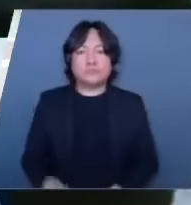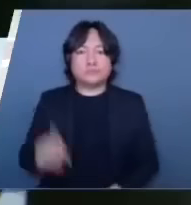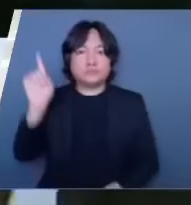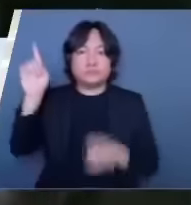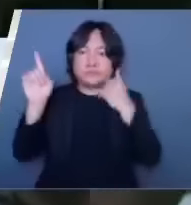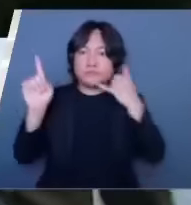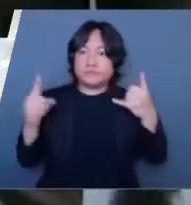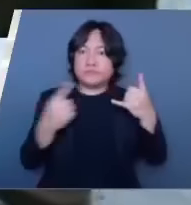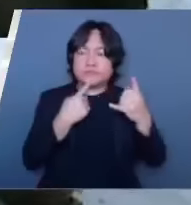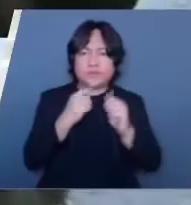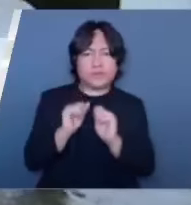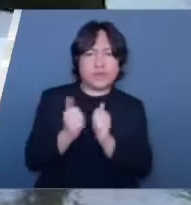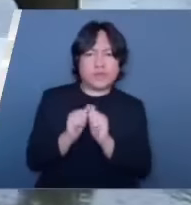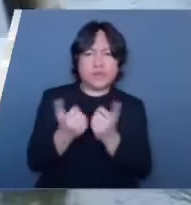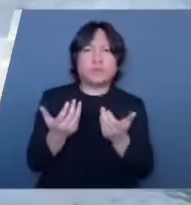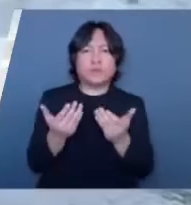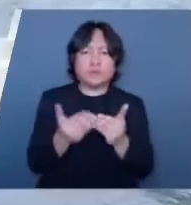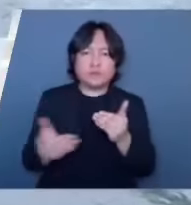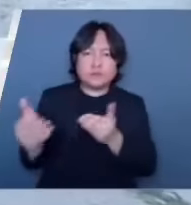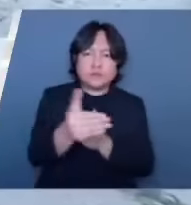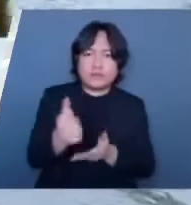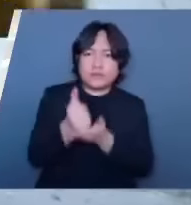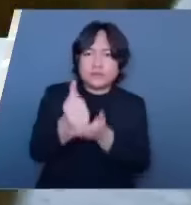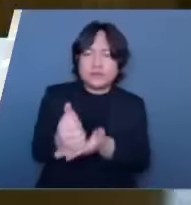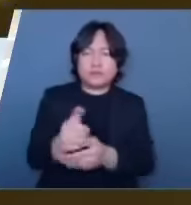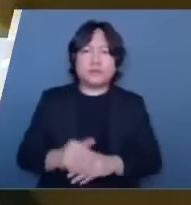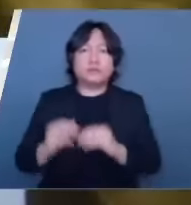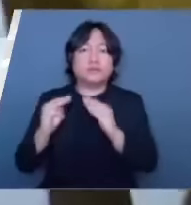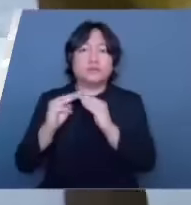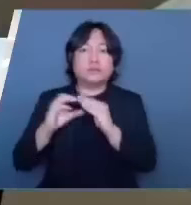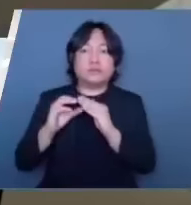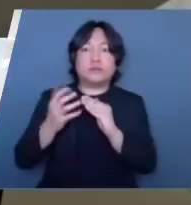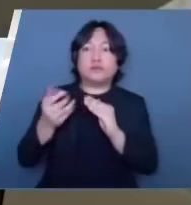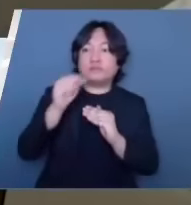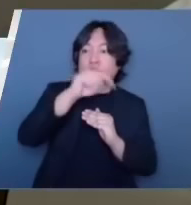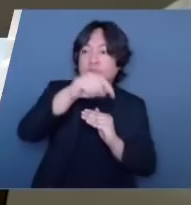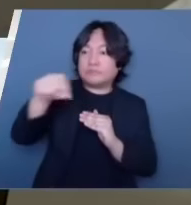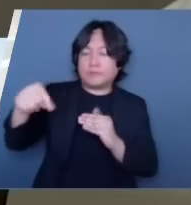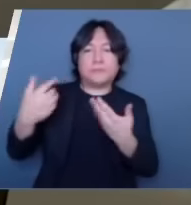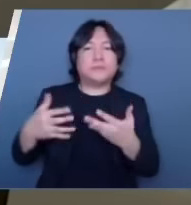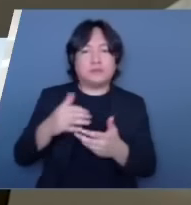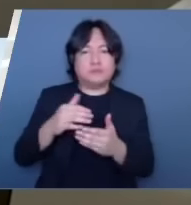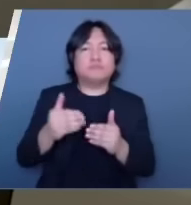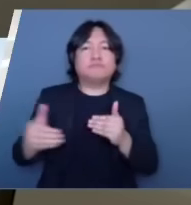per bayan, no, per munisipyo, mauna po muna yung resources nila. Ngayon,